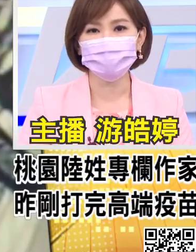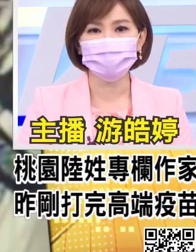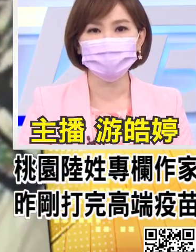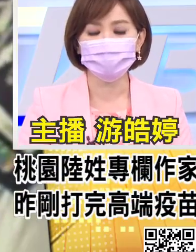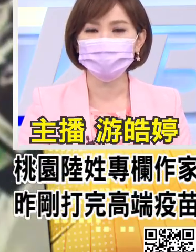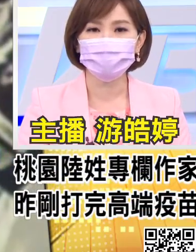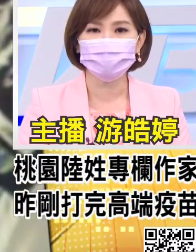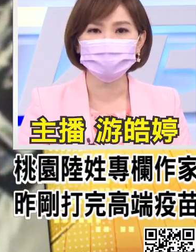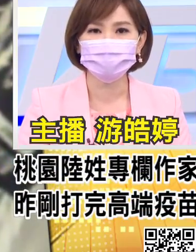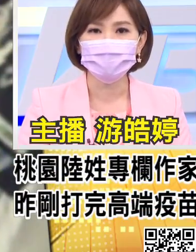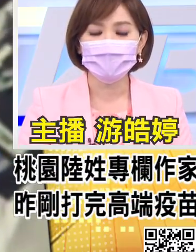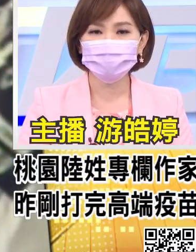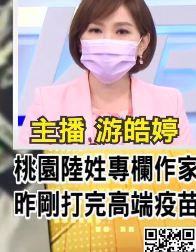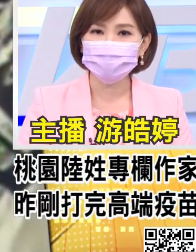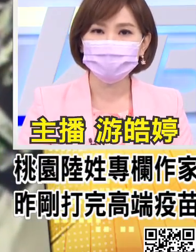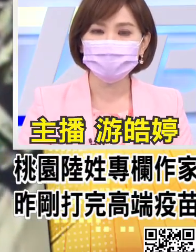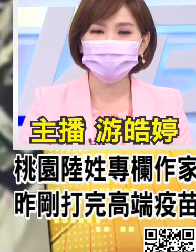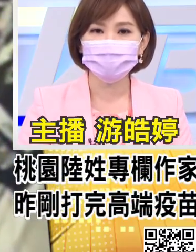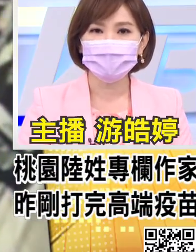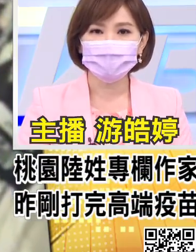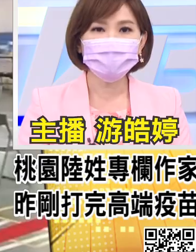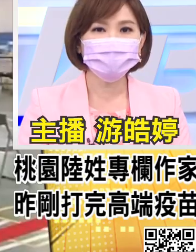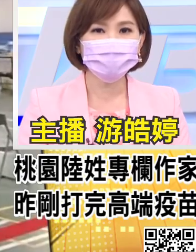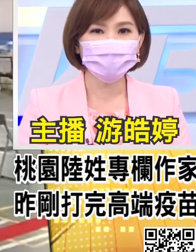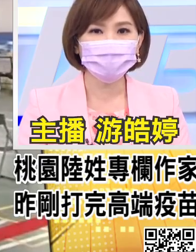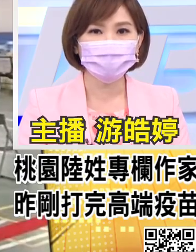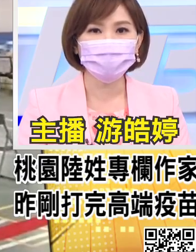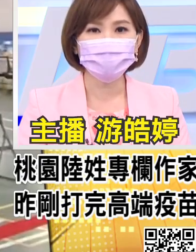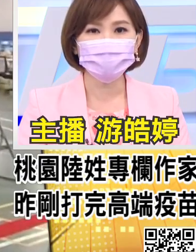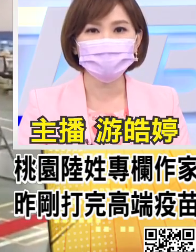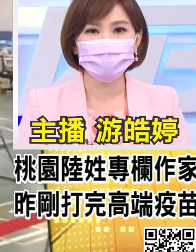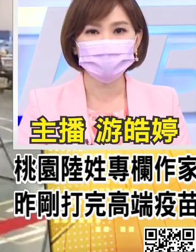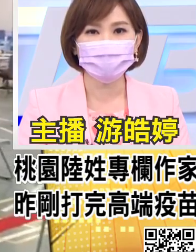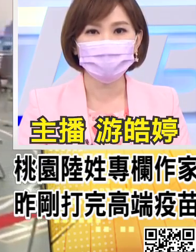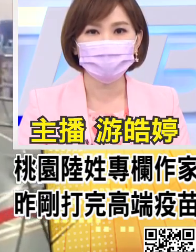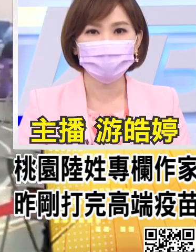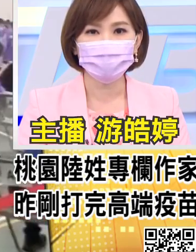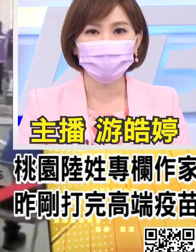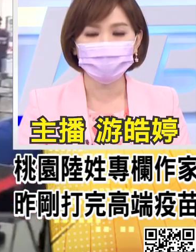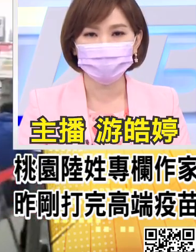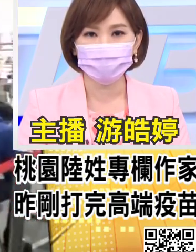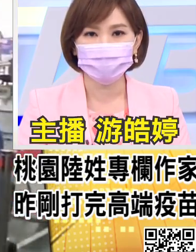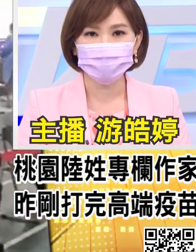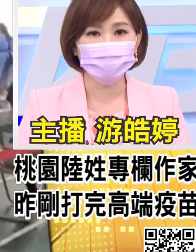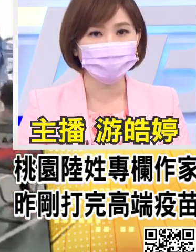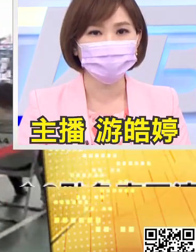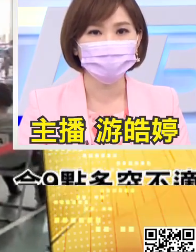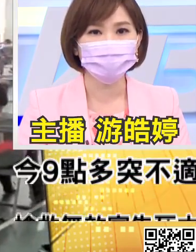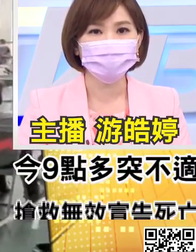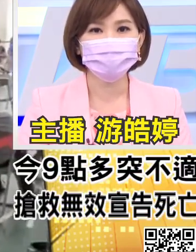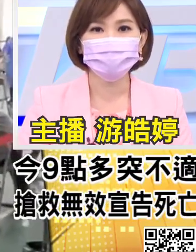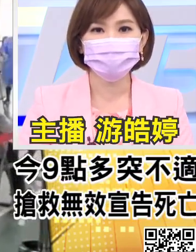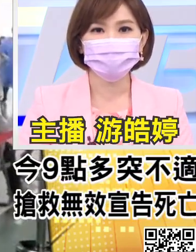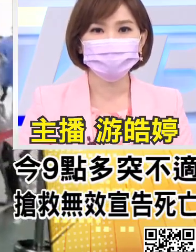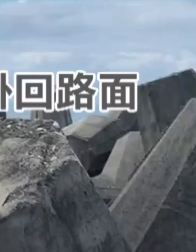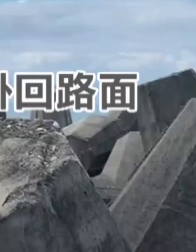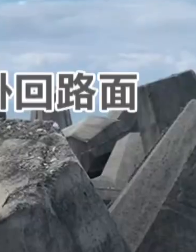回到对上交接，同事很担心，去找他发现人已经摔落五米深的消波块堆。宋一不